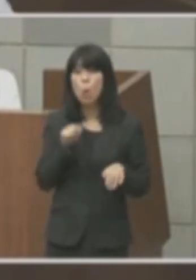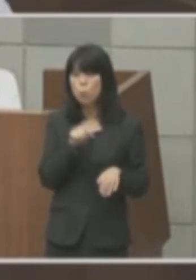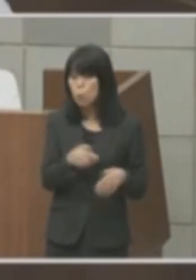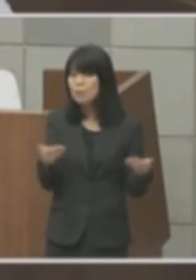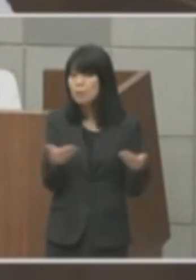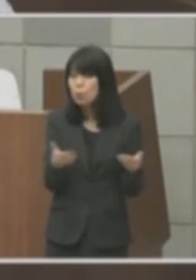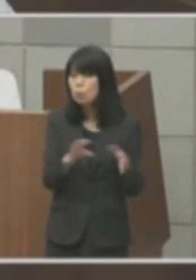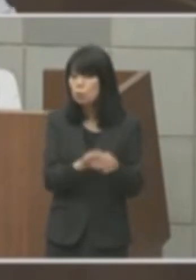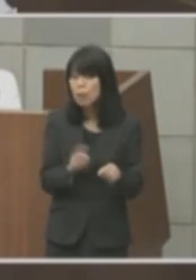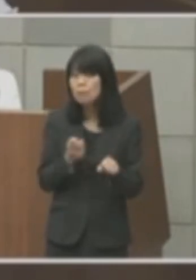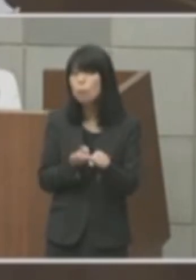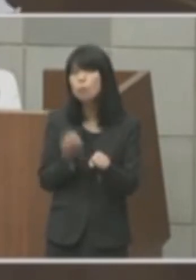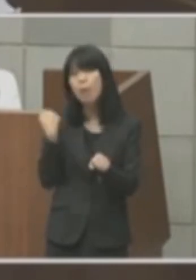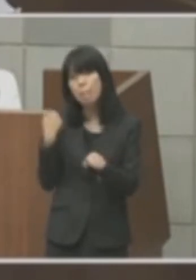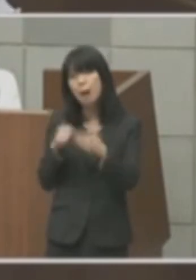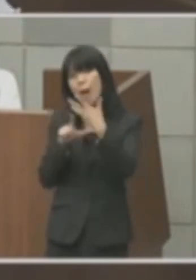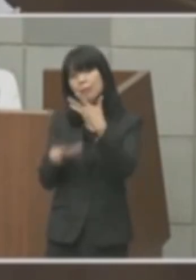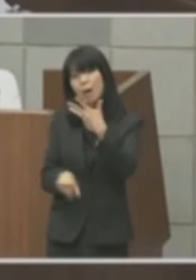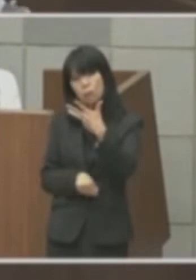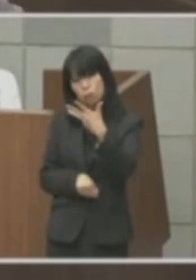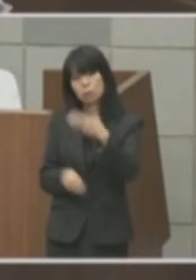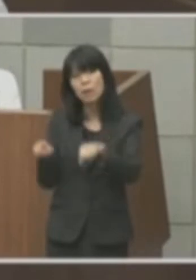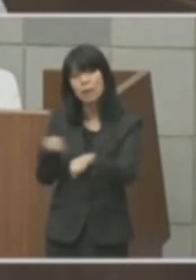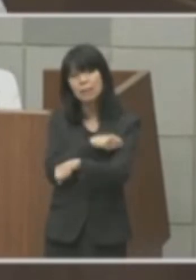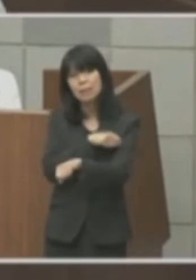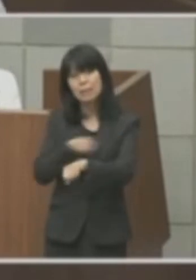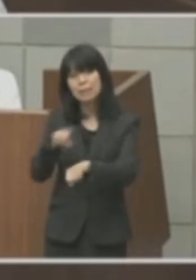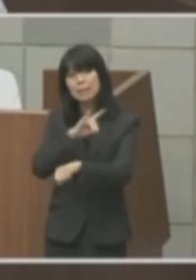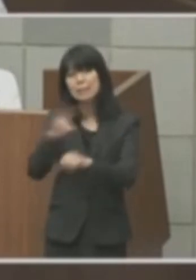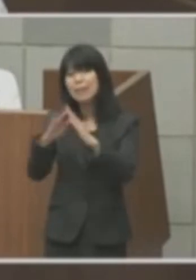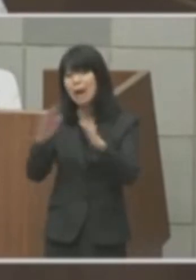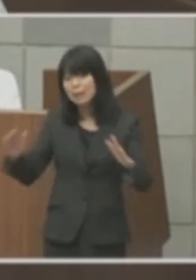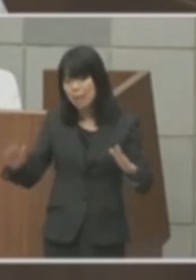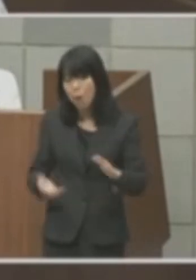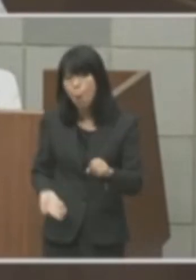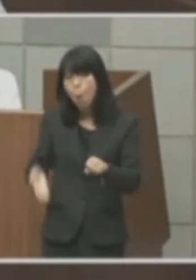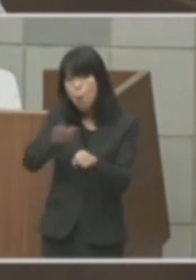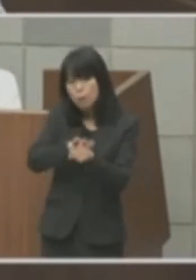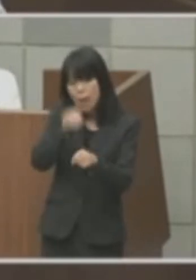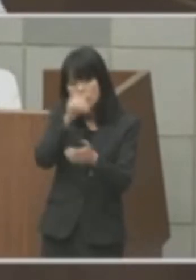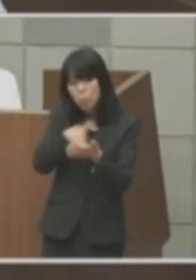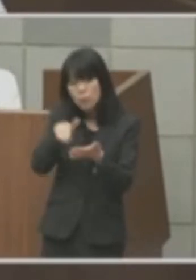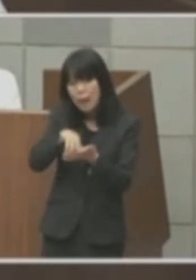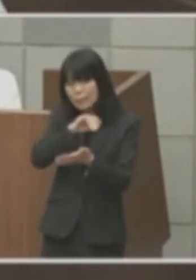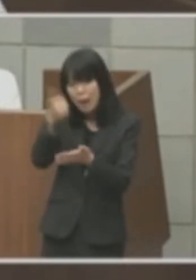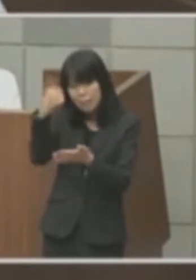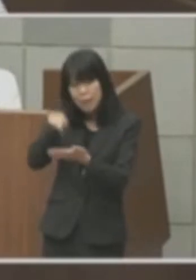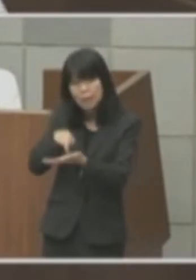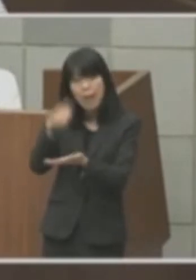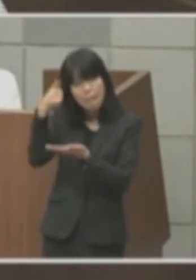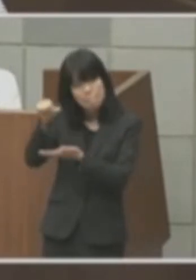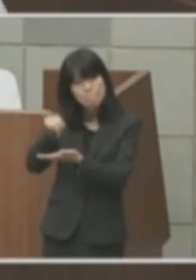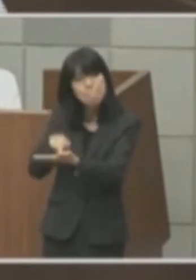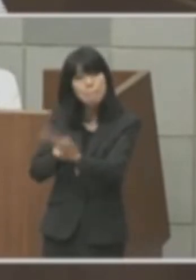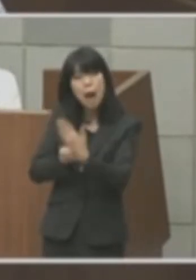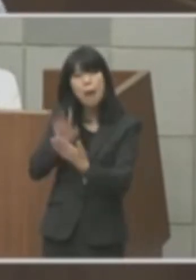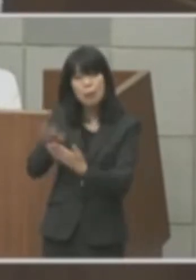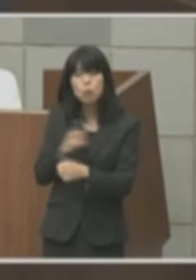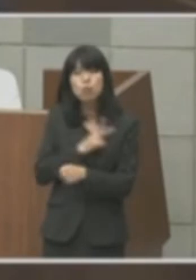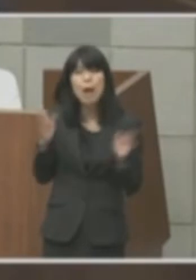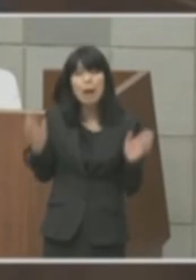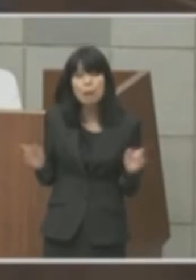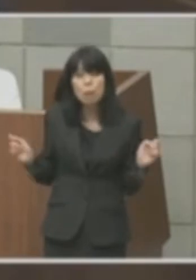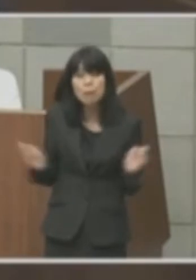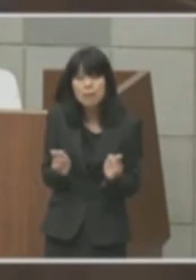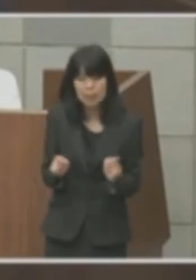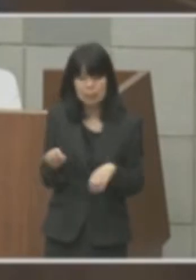ましては、昨年8月臨時議会において補正予算議案として提案されましたが、2日間の日程で開か